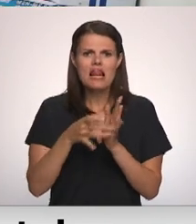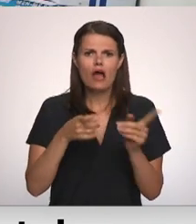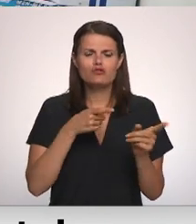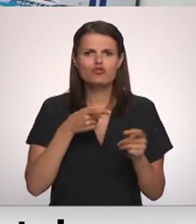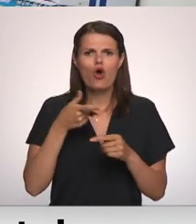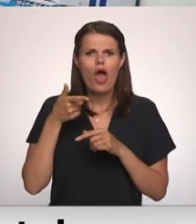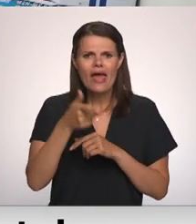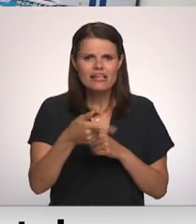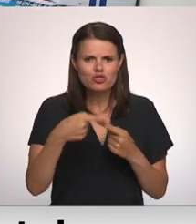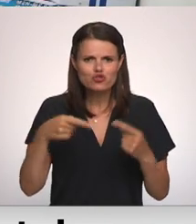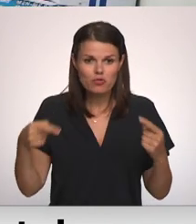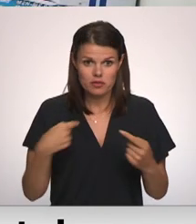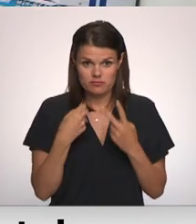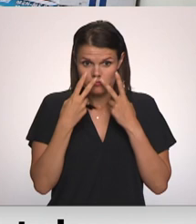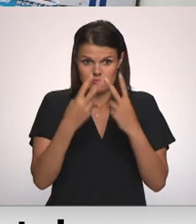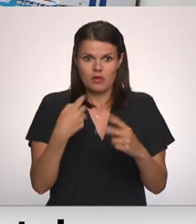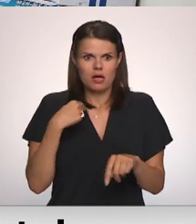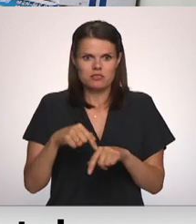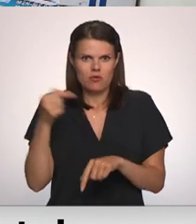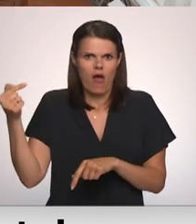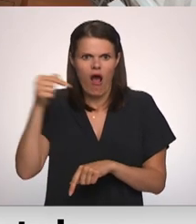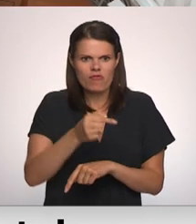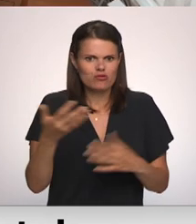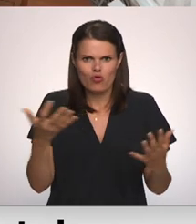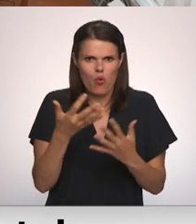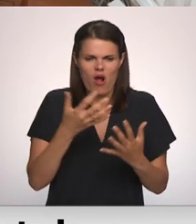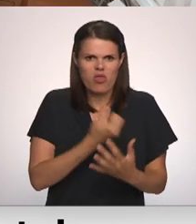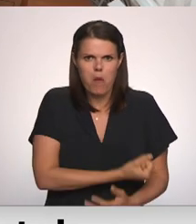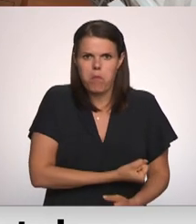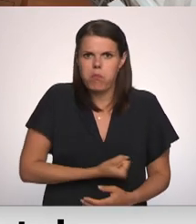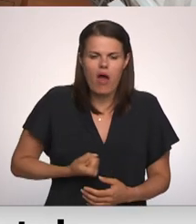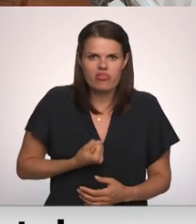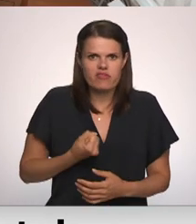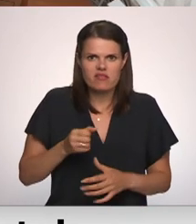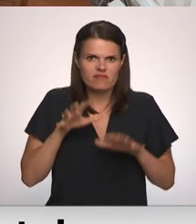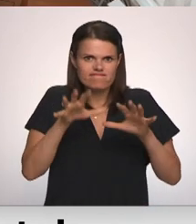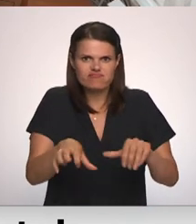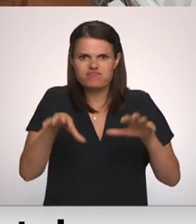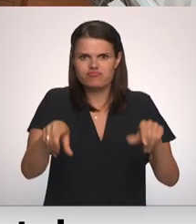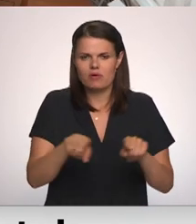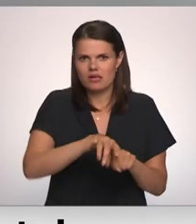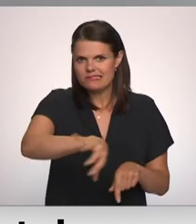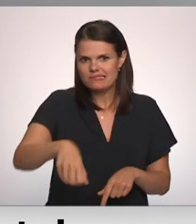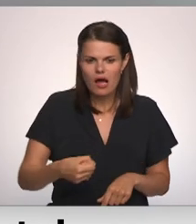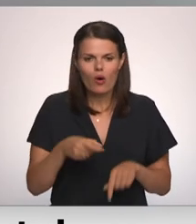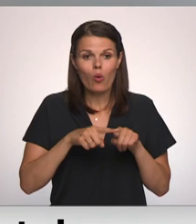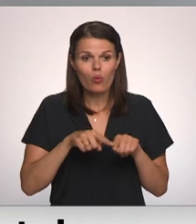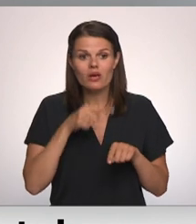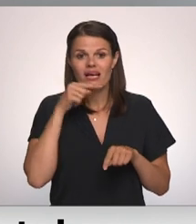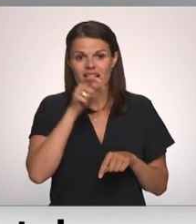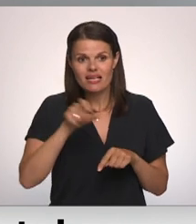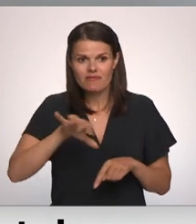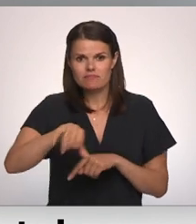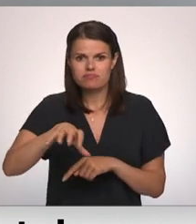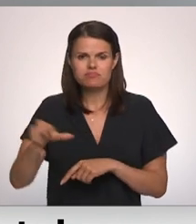to visu redzēju, man bija sajūta, ka atnāk uz badīgu mežonīgu nāciju, kur atnāk uz zakti. Tajā skaitā šie krievi izzaguši